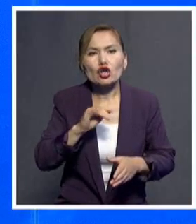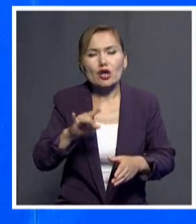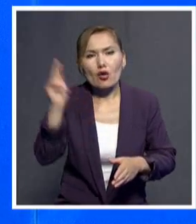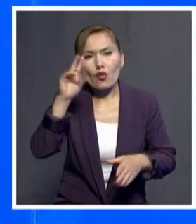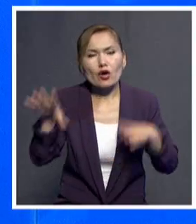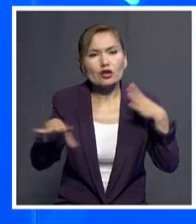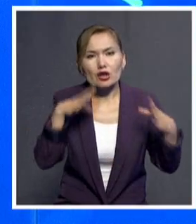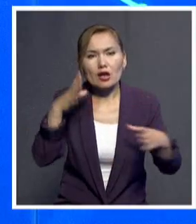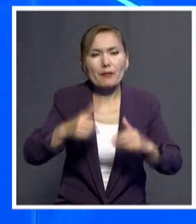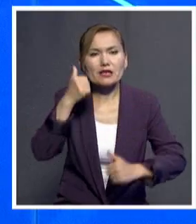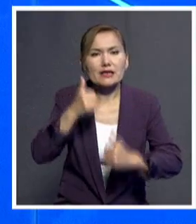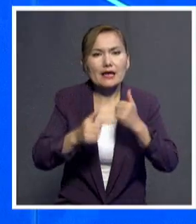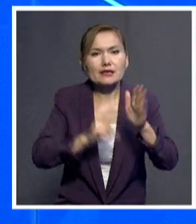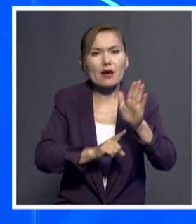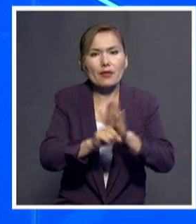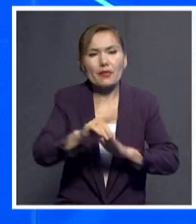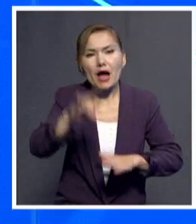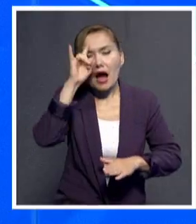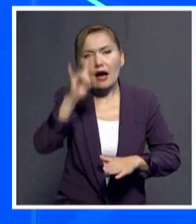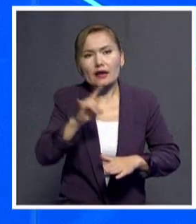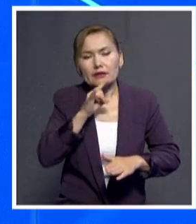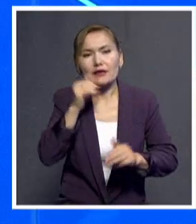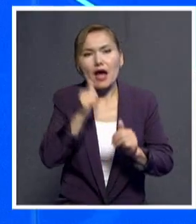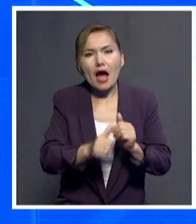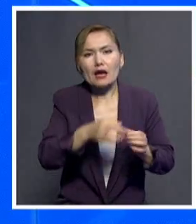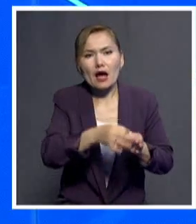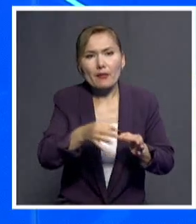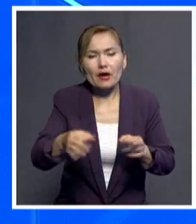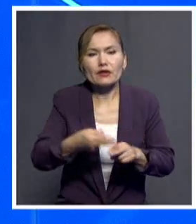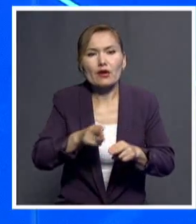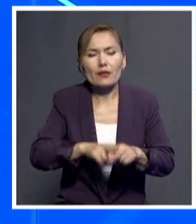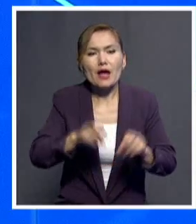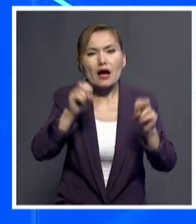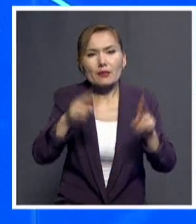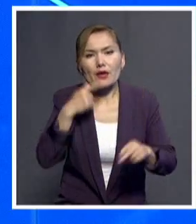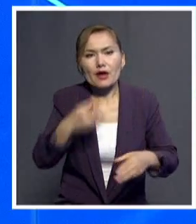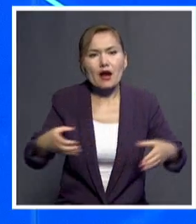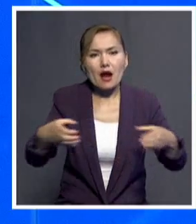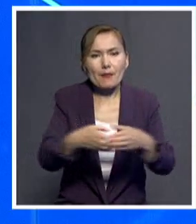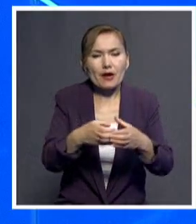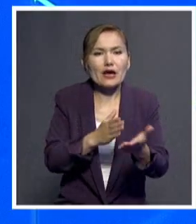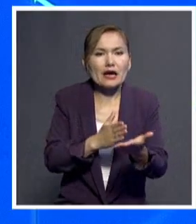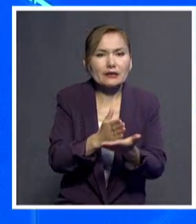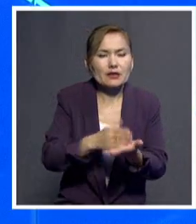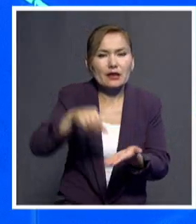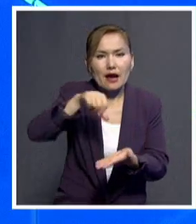үміткерлердің біліктілік сынағы өтті. Оған еліміздің әр аймағынан барған Бүркіт арнайы мақсаттағы бөлімшесінің әскери қызметшілері